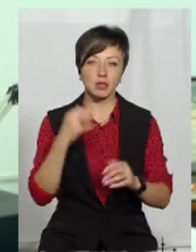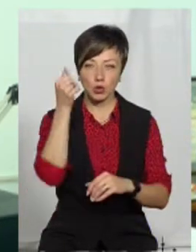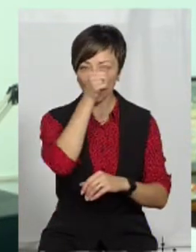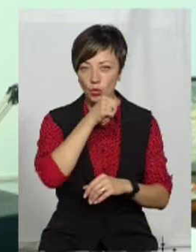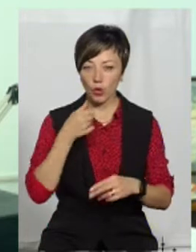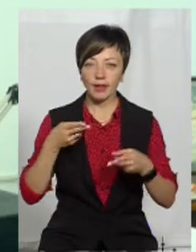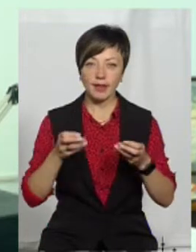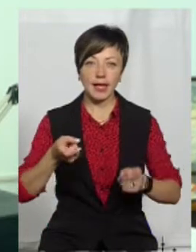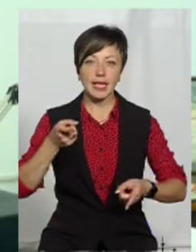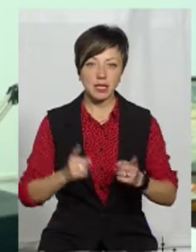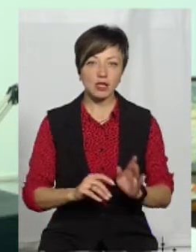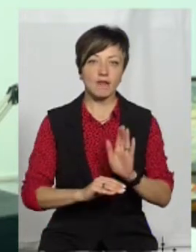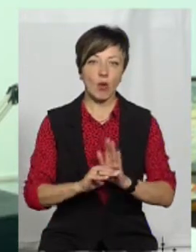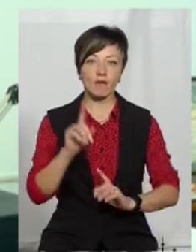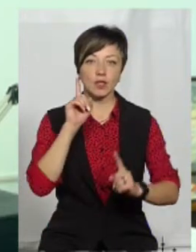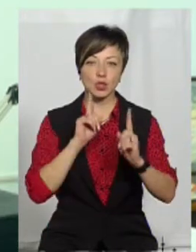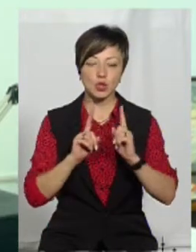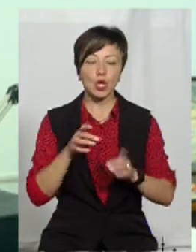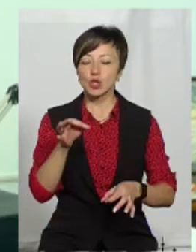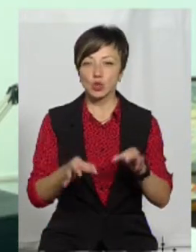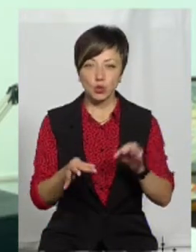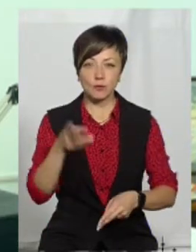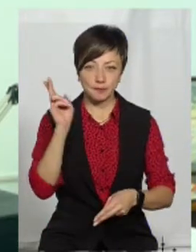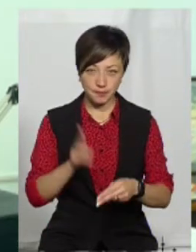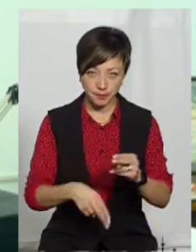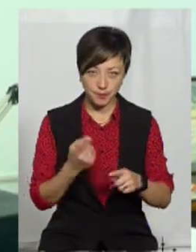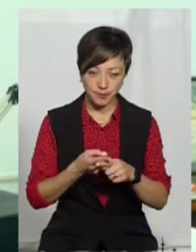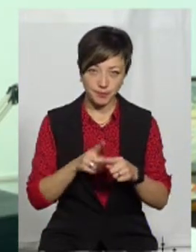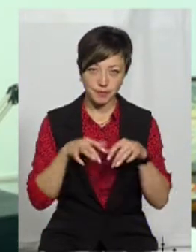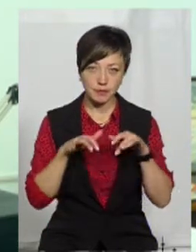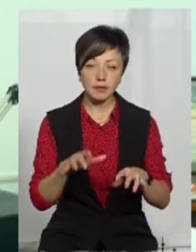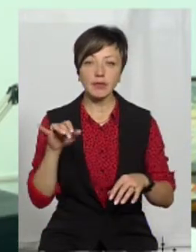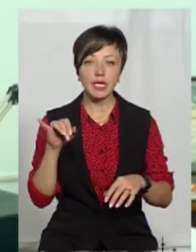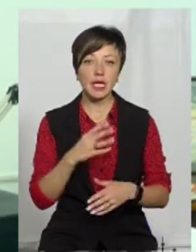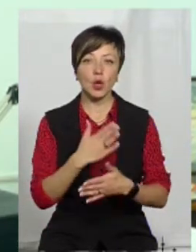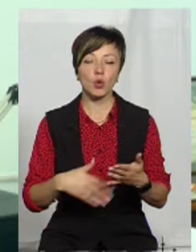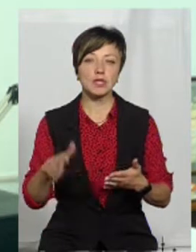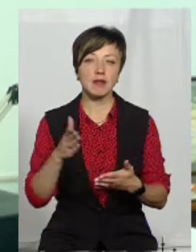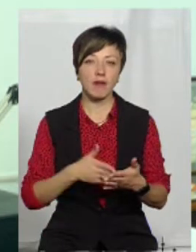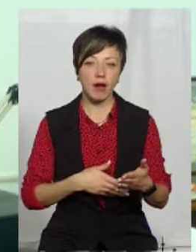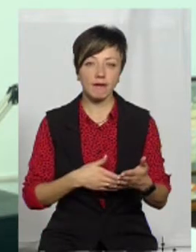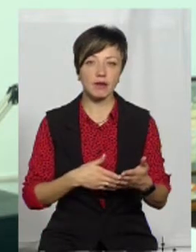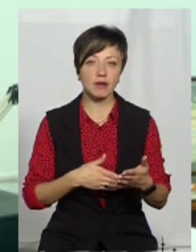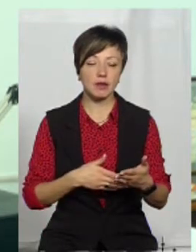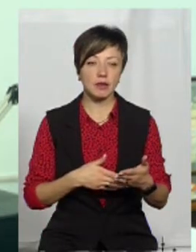де дійсно Верховний суд поставив крапку в цьому і розірвав